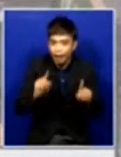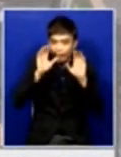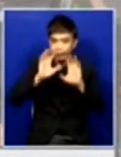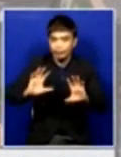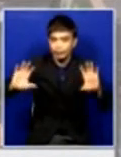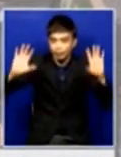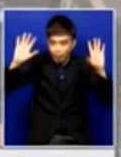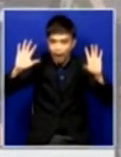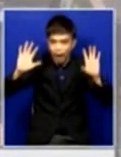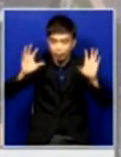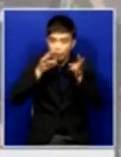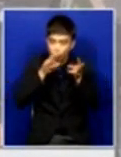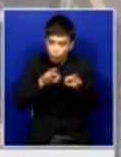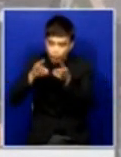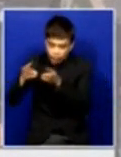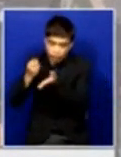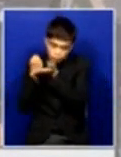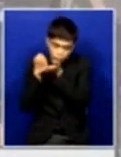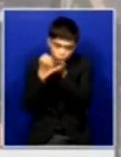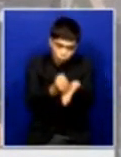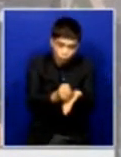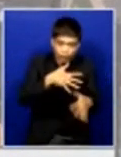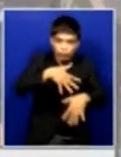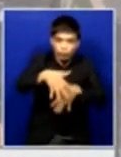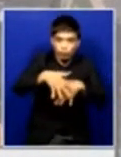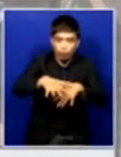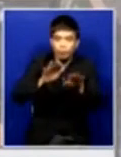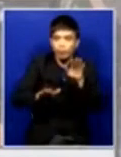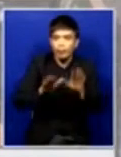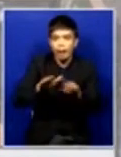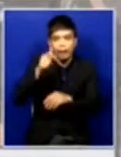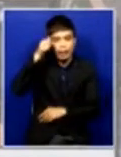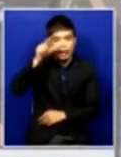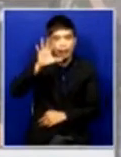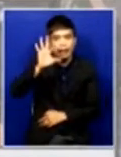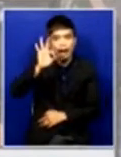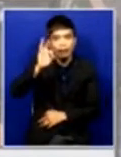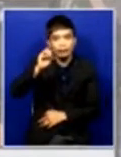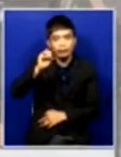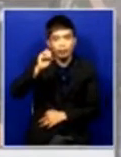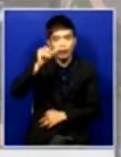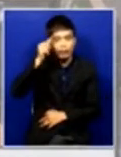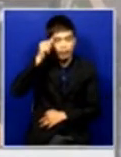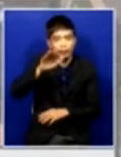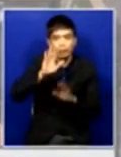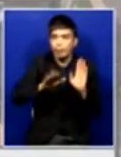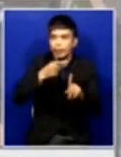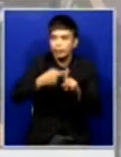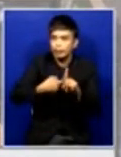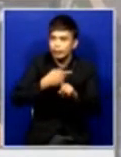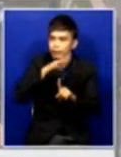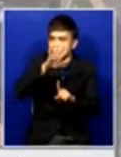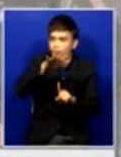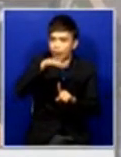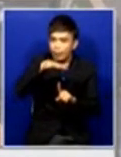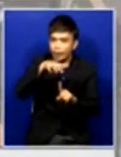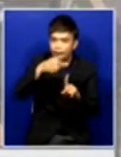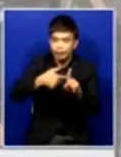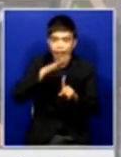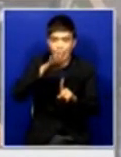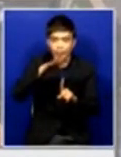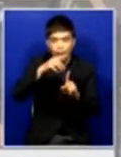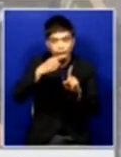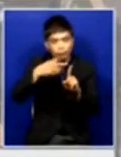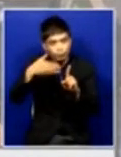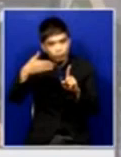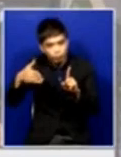การในการเยียวยาพี่น้องประชาชน90วันก็คือเดือนละ 5,000 บาทนั้น3เดือนเป็นระยะเวลา90วันตอนนี้นะครับ